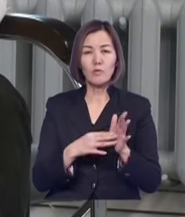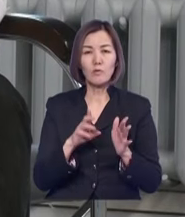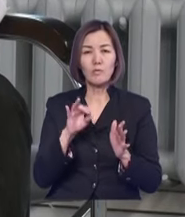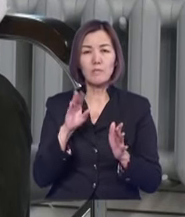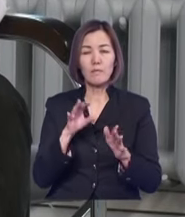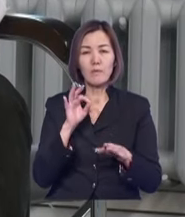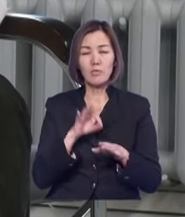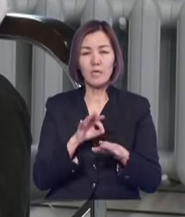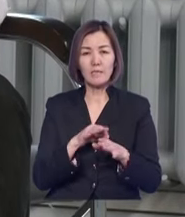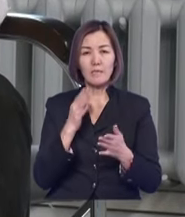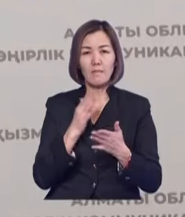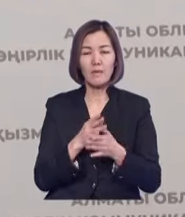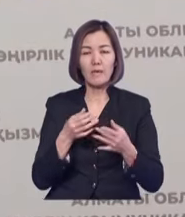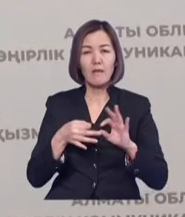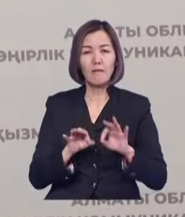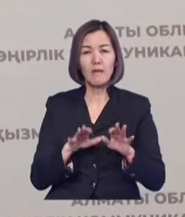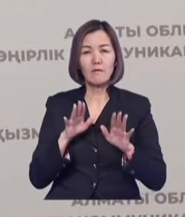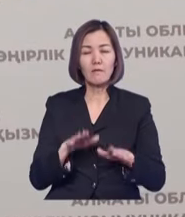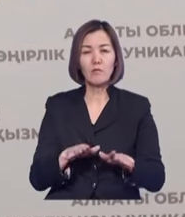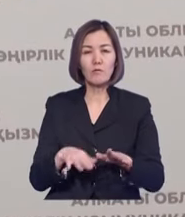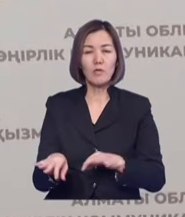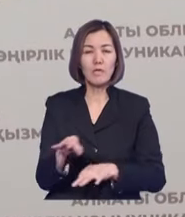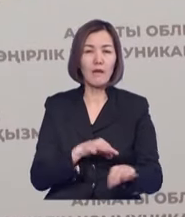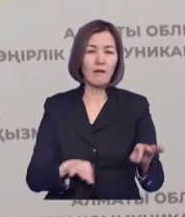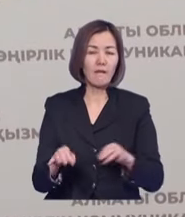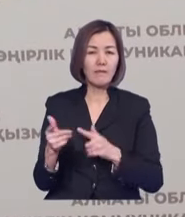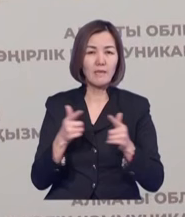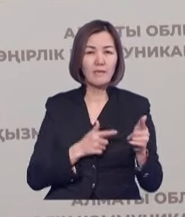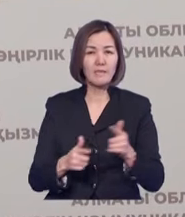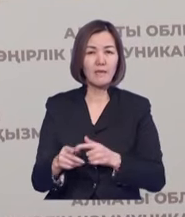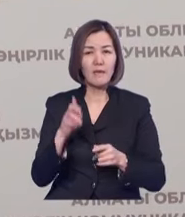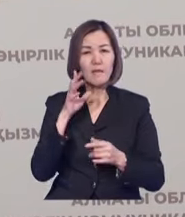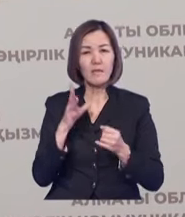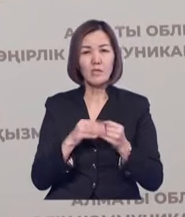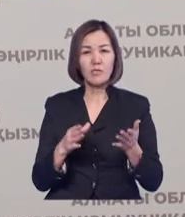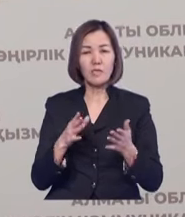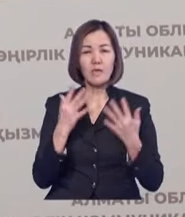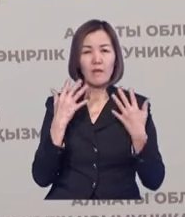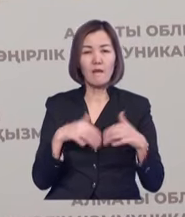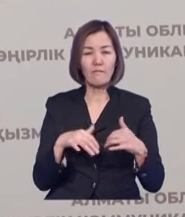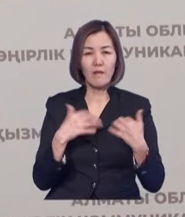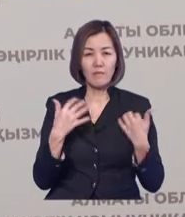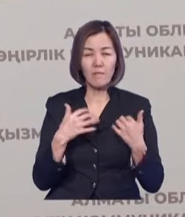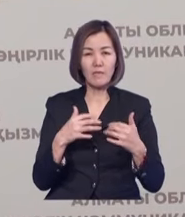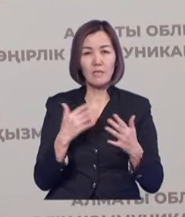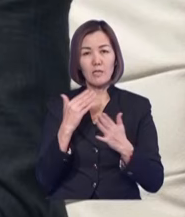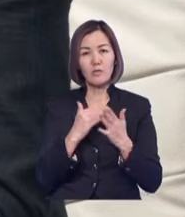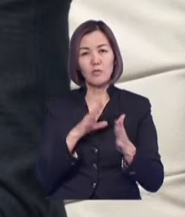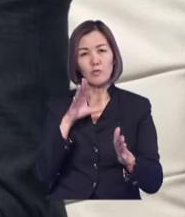Бүгінде нақты нүктесі мен типографиялық картасы әзірленіп, мемлекеттік жер кадастрының автоматтандырылған жүйесіне енгізілген.